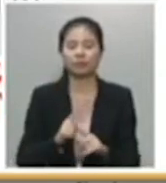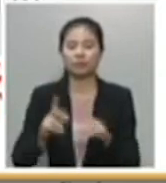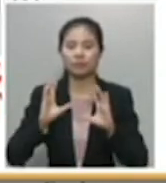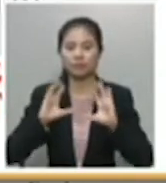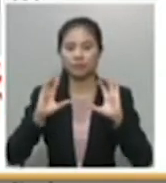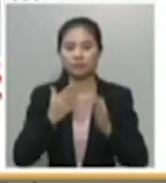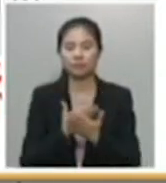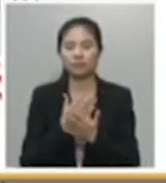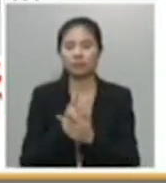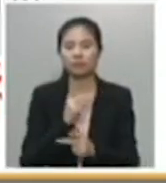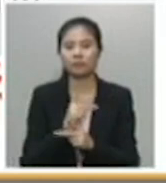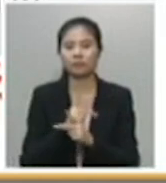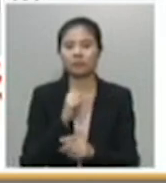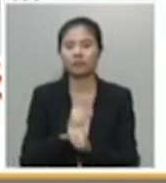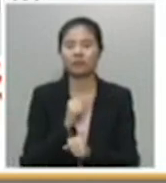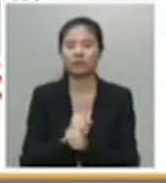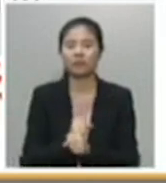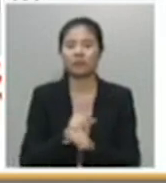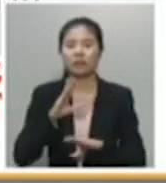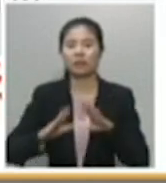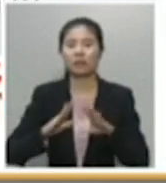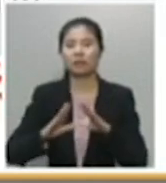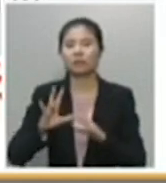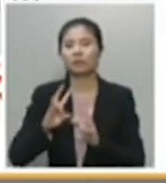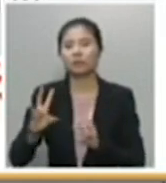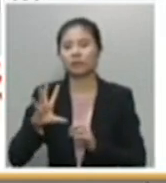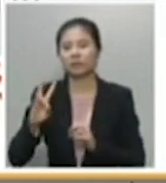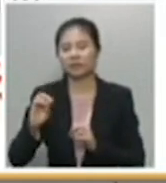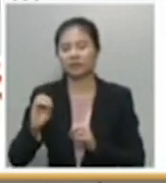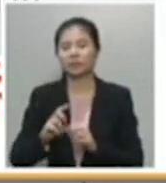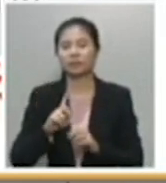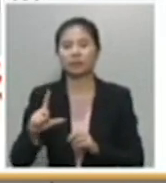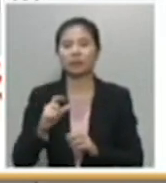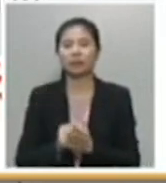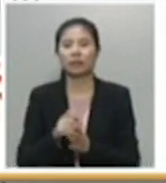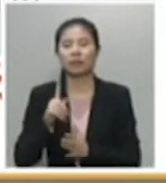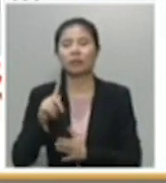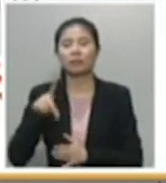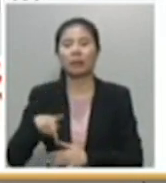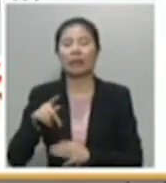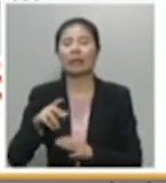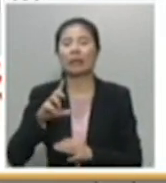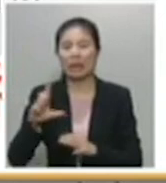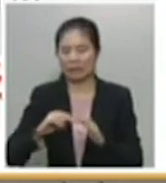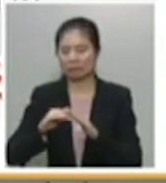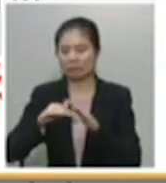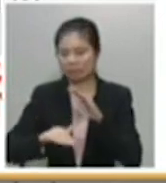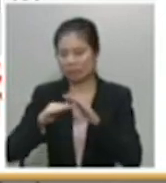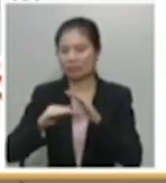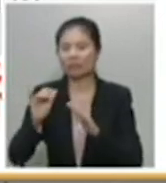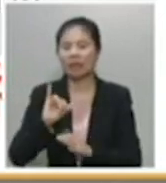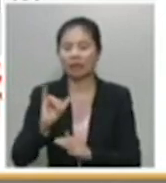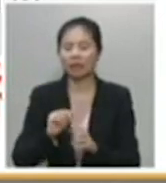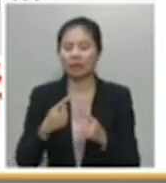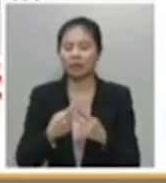ได้เนี่ยไม่น่าเชื่อนะครับแต่อยู่ที่ประมาณแค่770ล้านบาทเท่านั้นเองไม่ถึง 1,000 ล้านอันนี้เทียบจากร